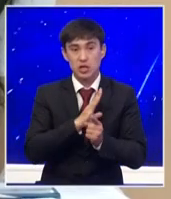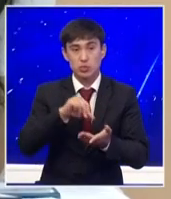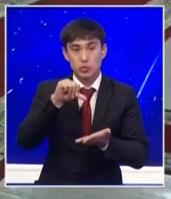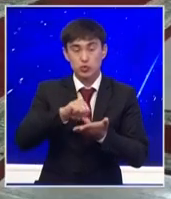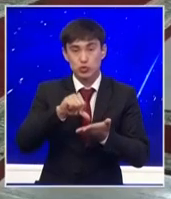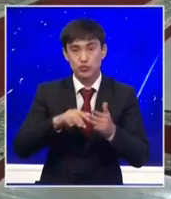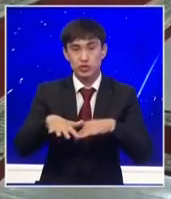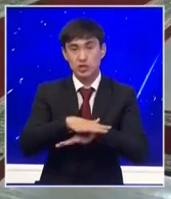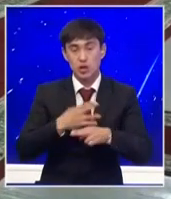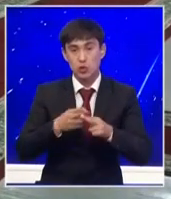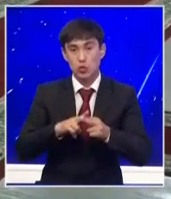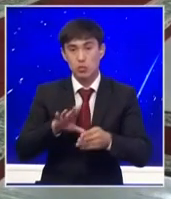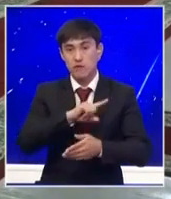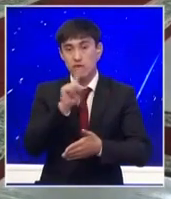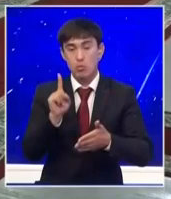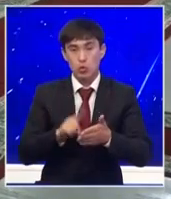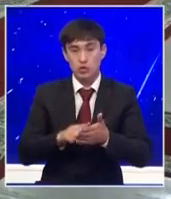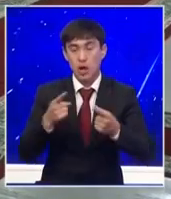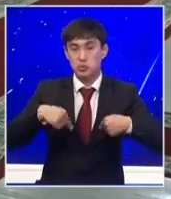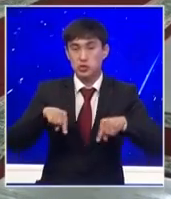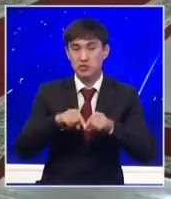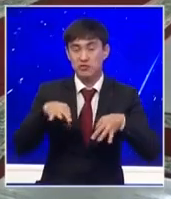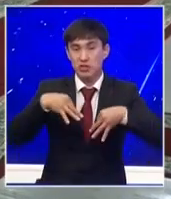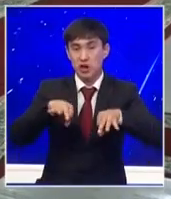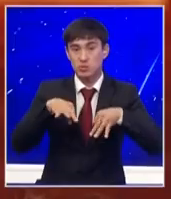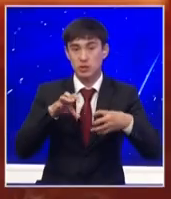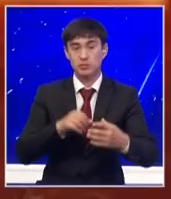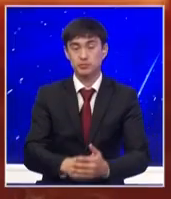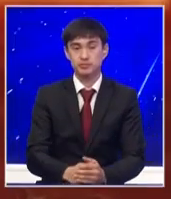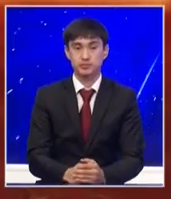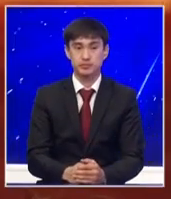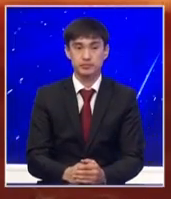присутствовали жители которые подняли вопрос общественного транспорта